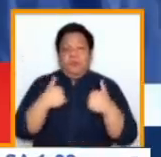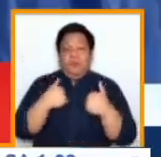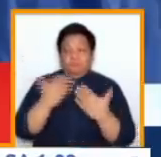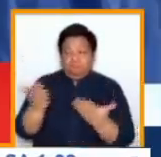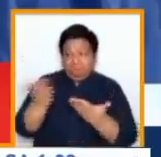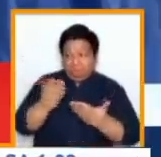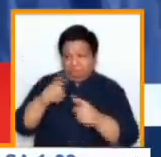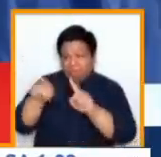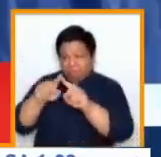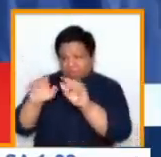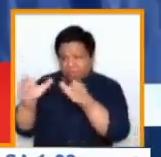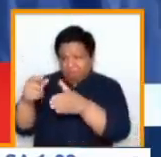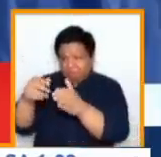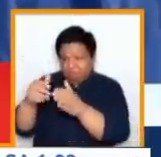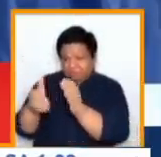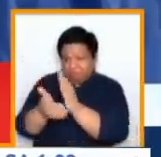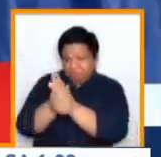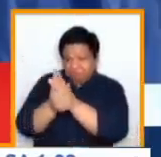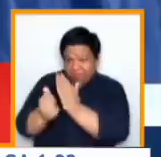pwede na